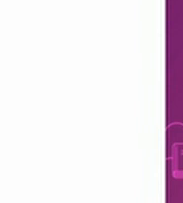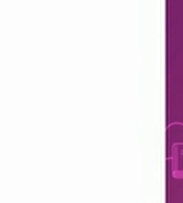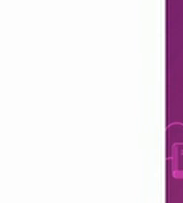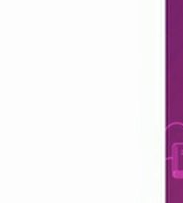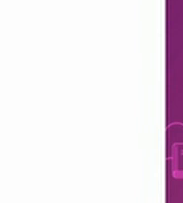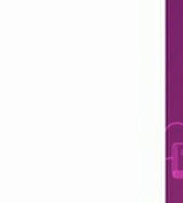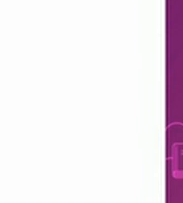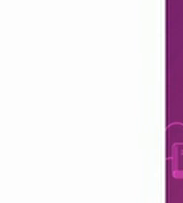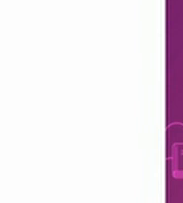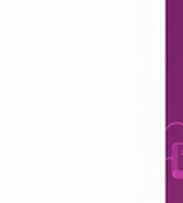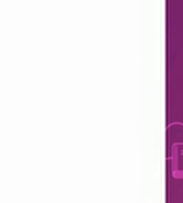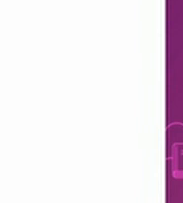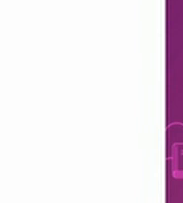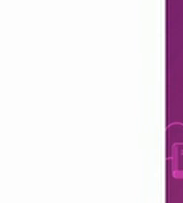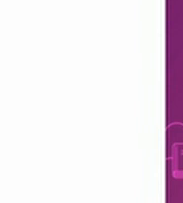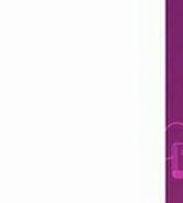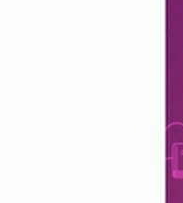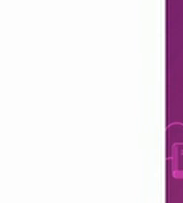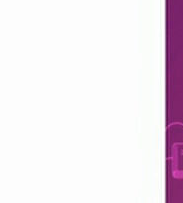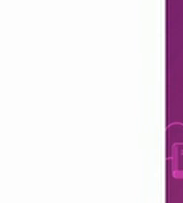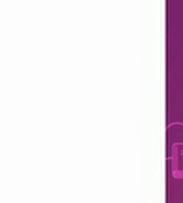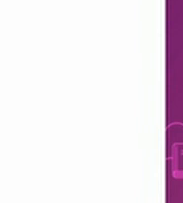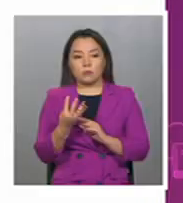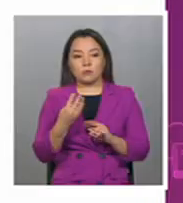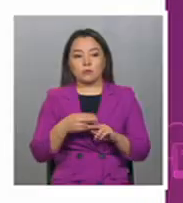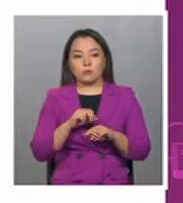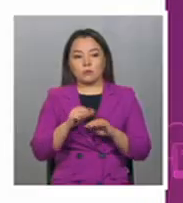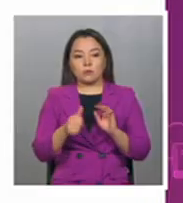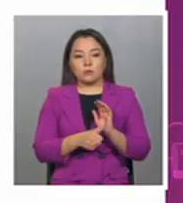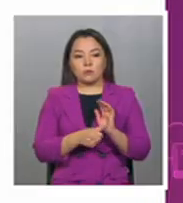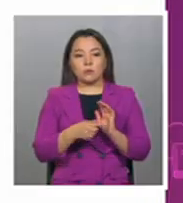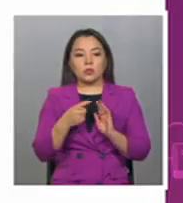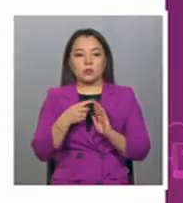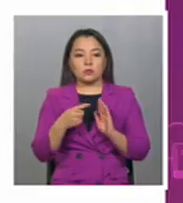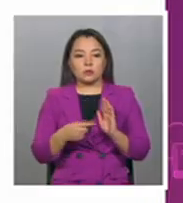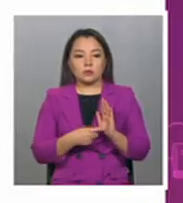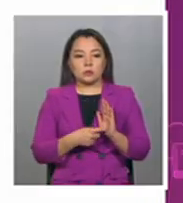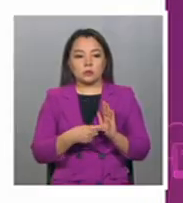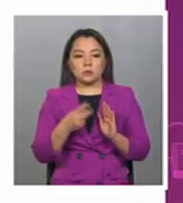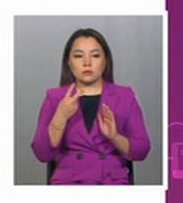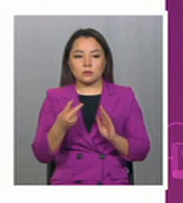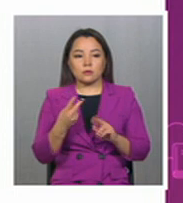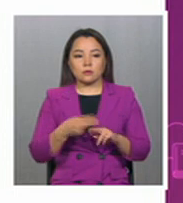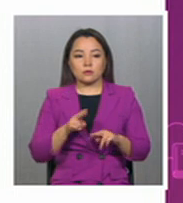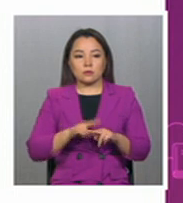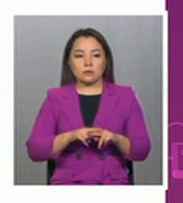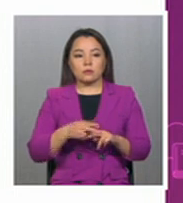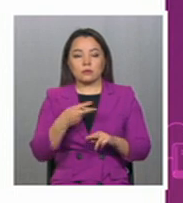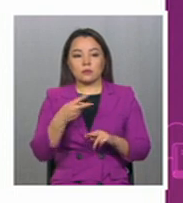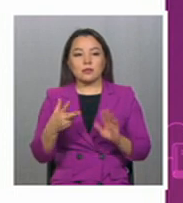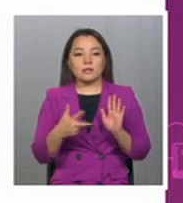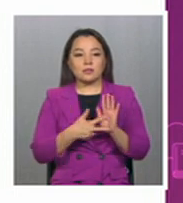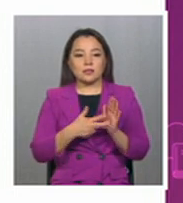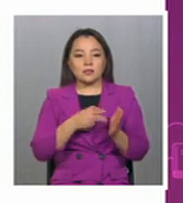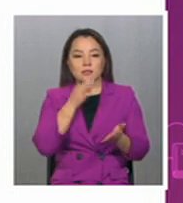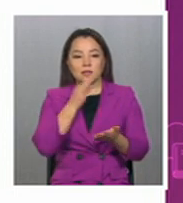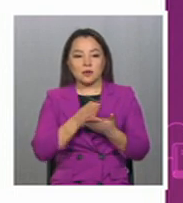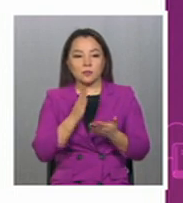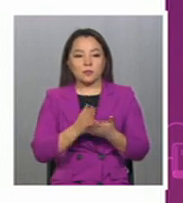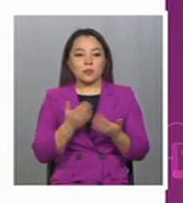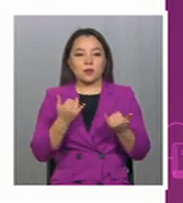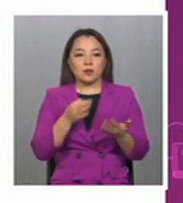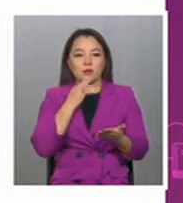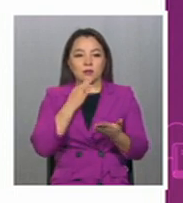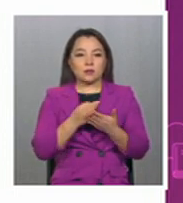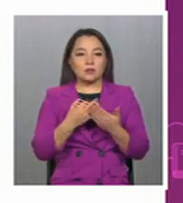4-ге тең. 16 пен 2 сандарының бөліндісі 8-ге тең екен. Жарайсыңдар, балалар. Ендеше